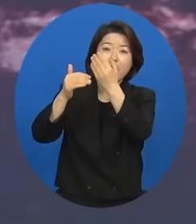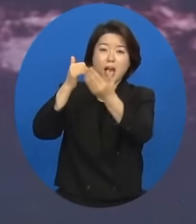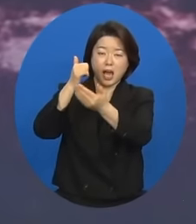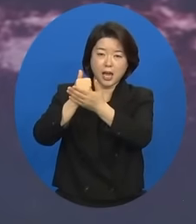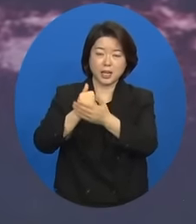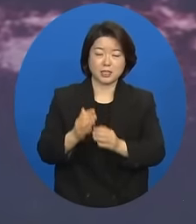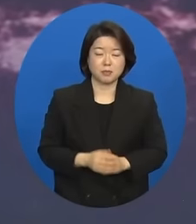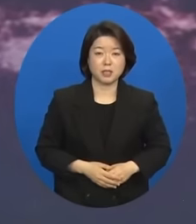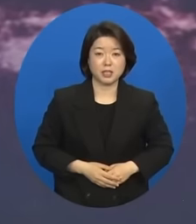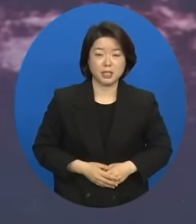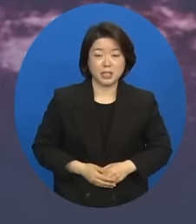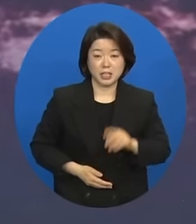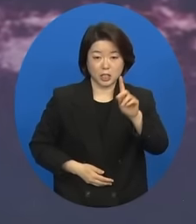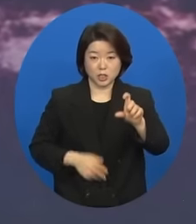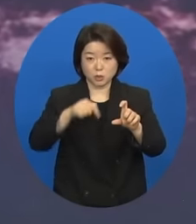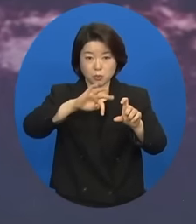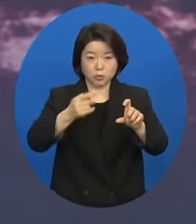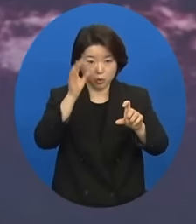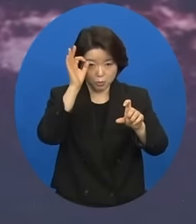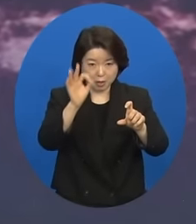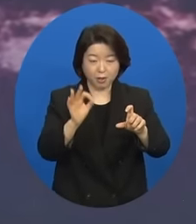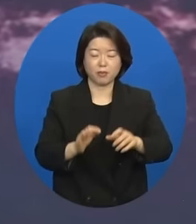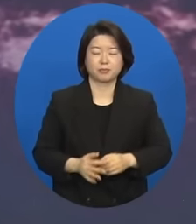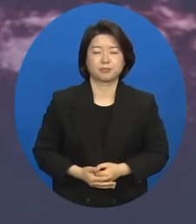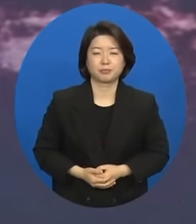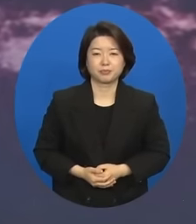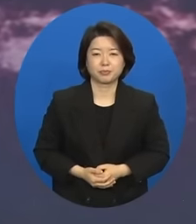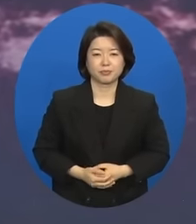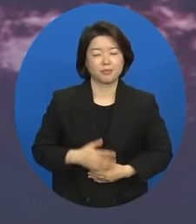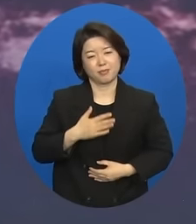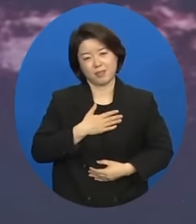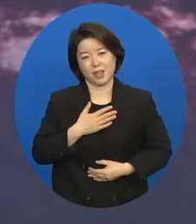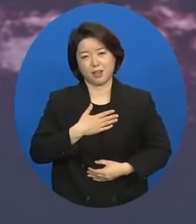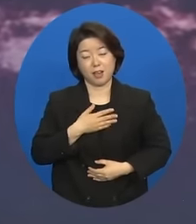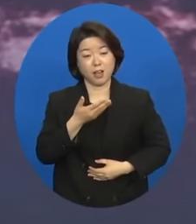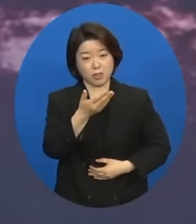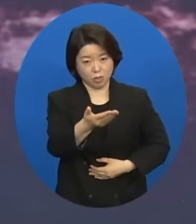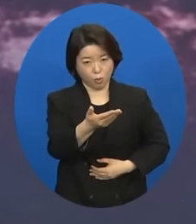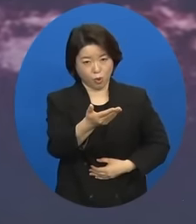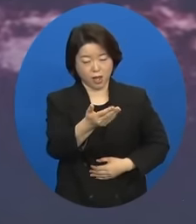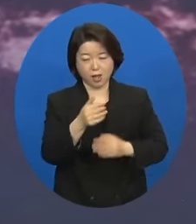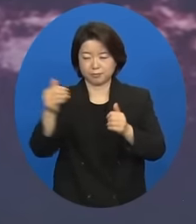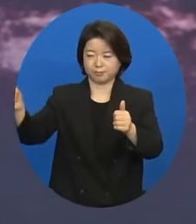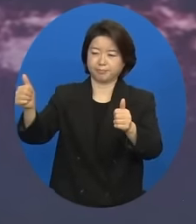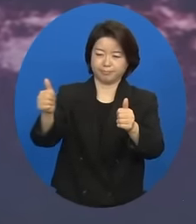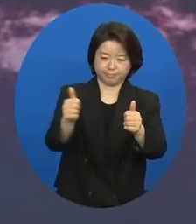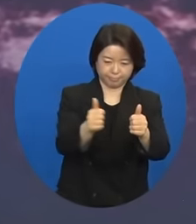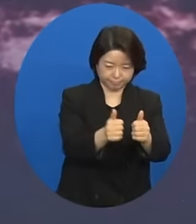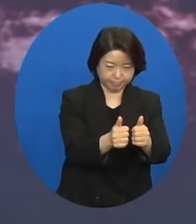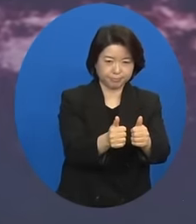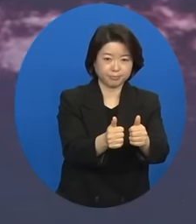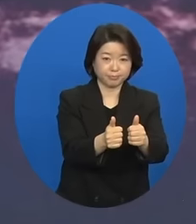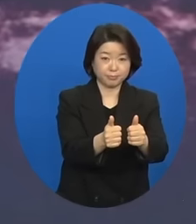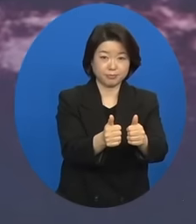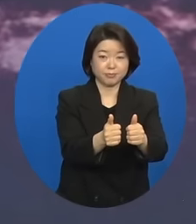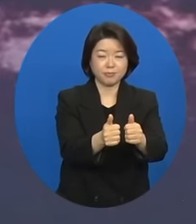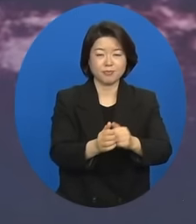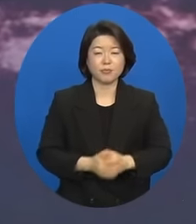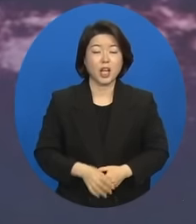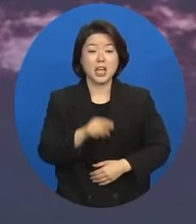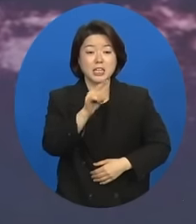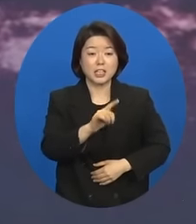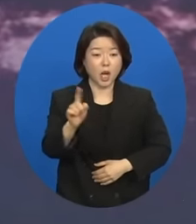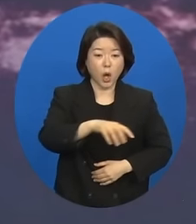15절에 무슨 말씀을 하시는 거야 보세요 오늘 15절에 내가 너와 함께 있어 얘기하죠